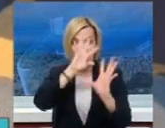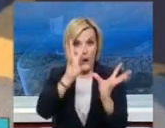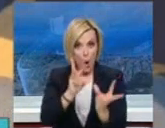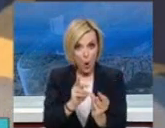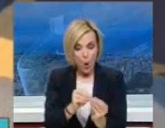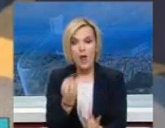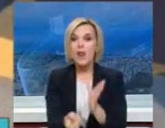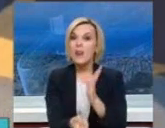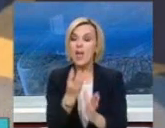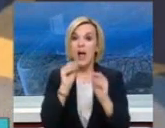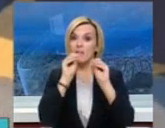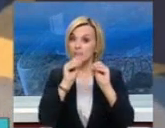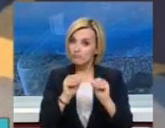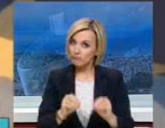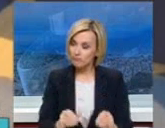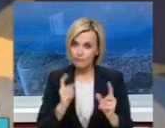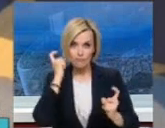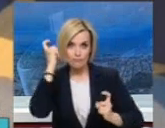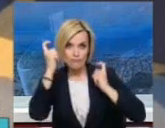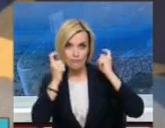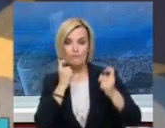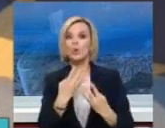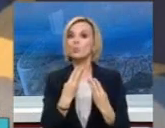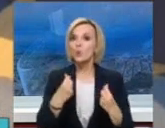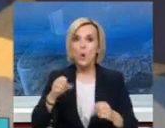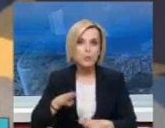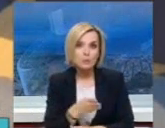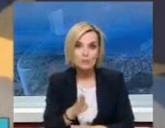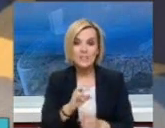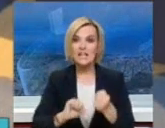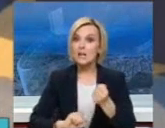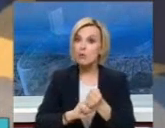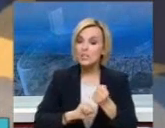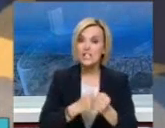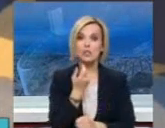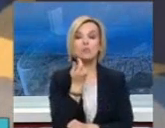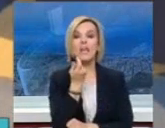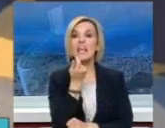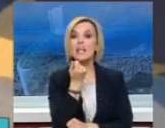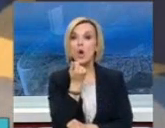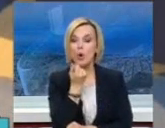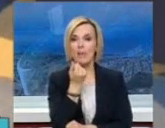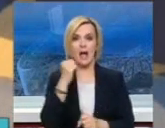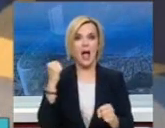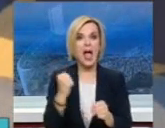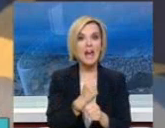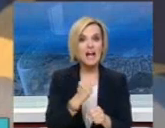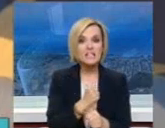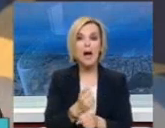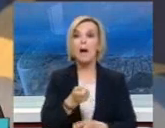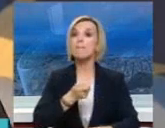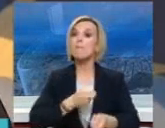δεδομένα, τα οποία ενισχύουν τους βαθμούς ευελιξίας μας για να στηρίξουμε τον κόσμο της εργασίας και της